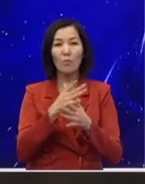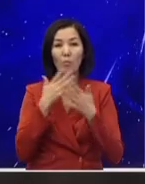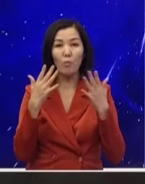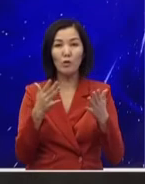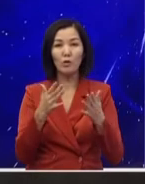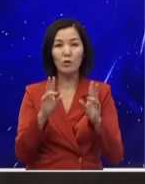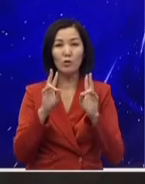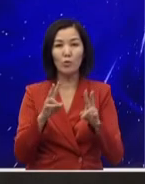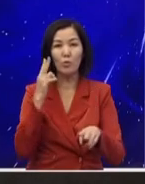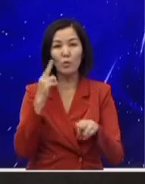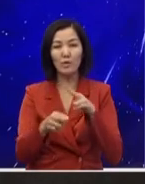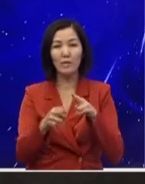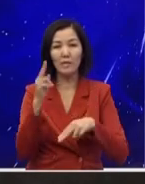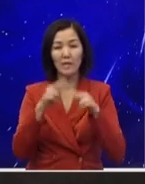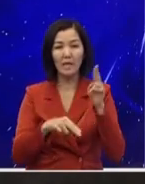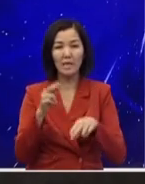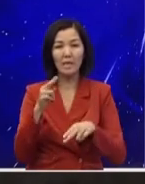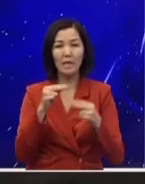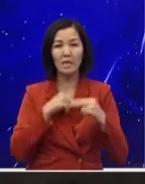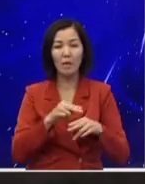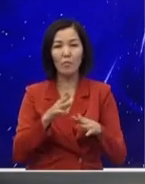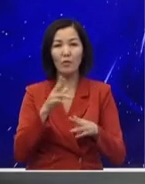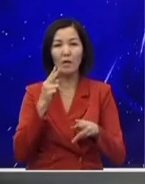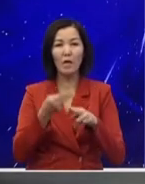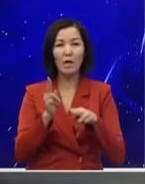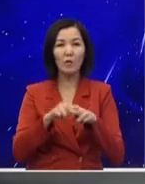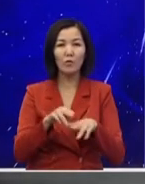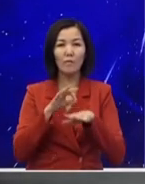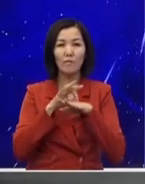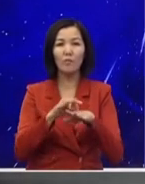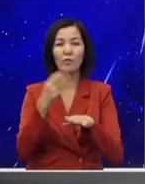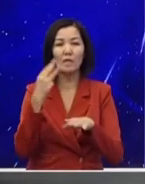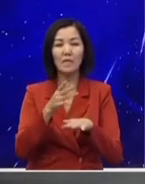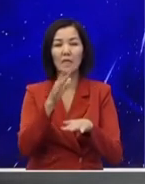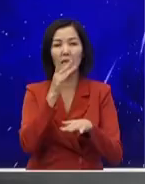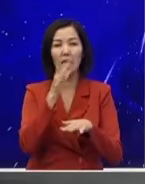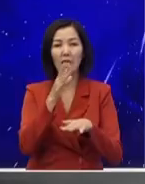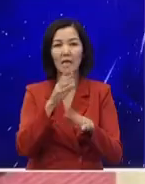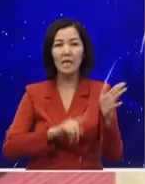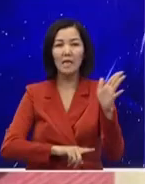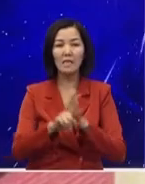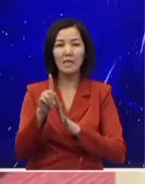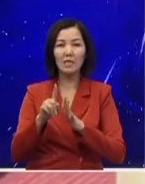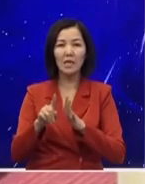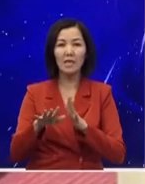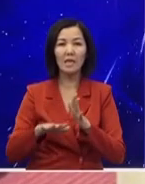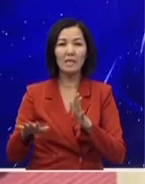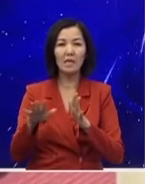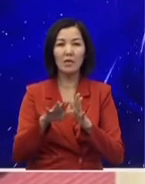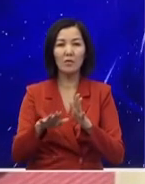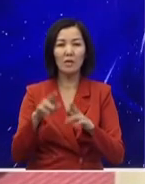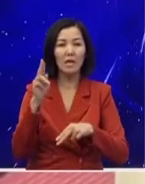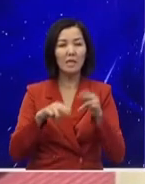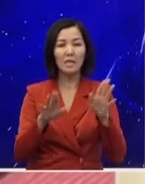однако они утеряны во время строительных работ, которые на этом месте идут на протяжении 30 лет. Изначально на территории располагался